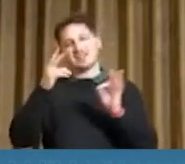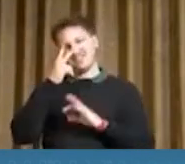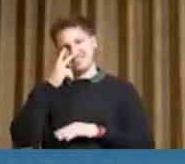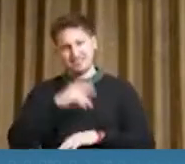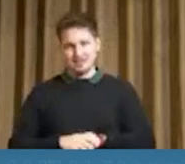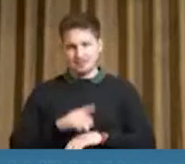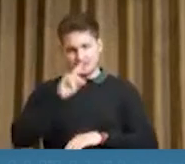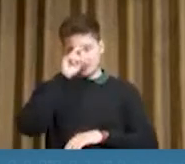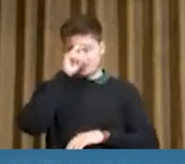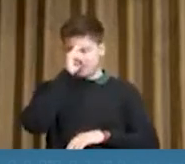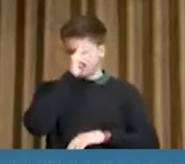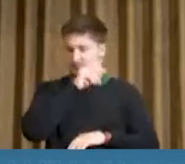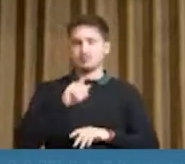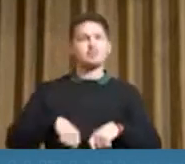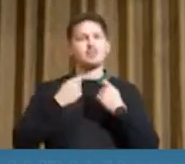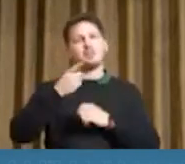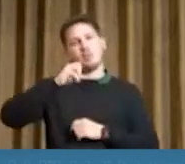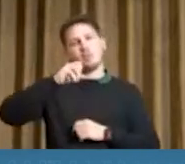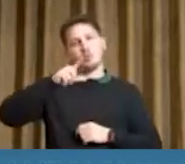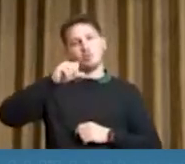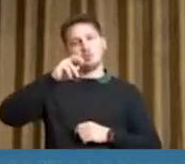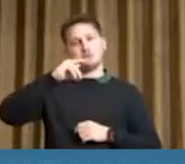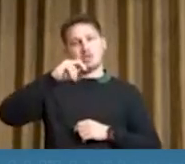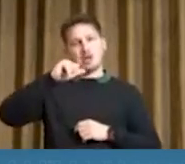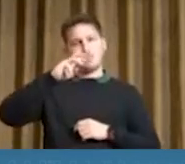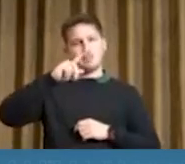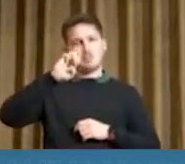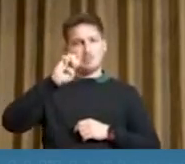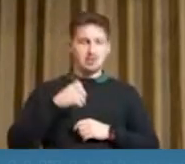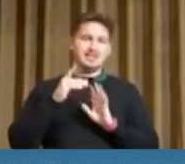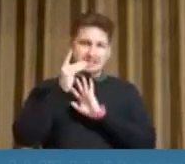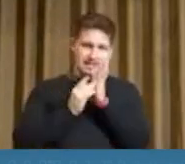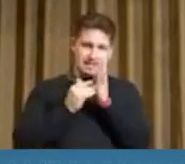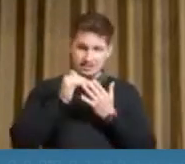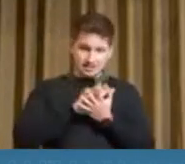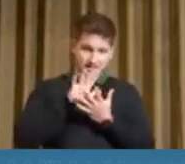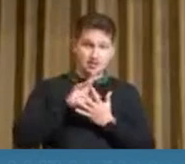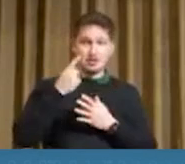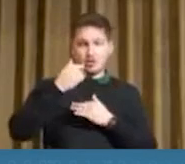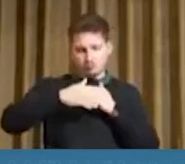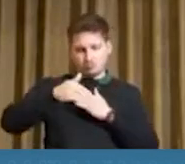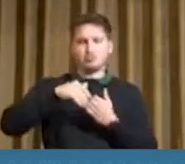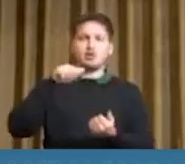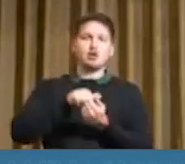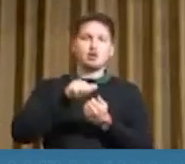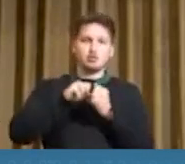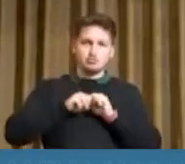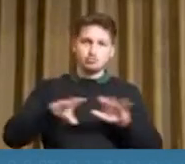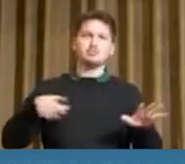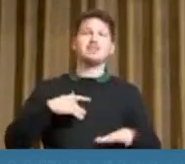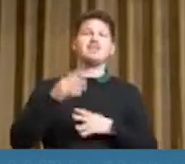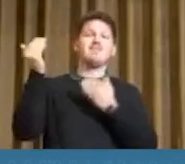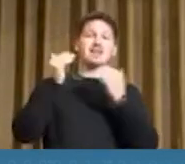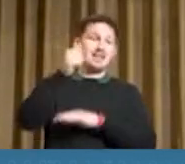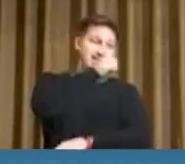pulmonaler Ergebnisse, soll auch demnächst publiziert werden. Eine Datenauswertung, Vergleich Geimpfte, Ungeimpfte, da brauchen wir allerdings noch eine